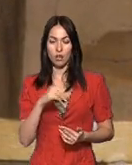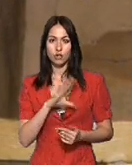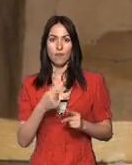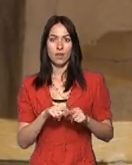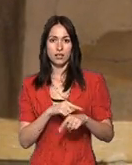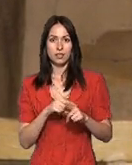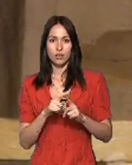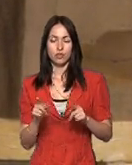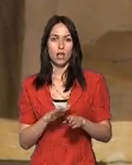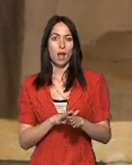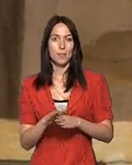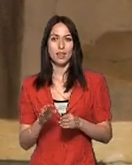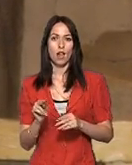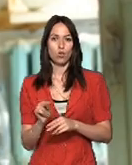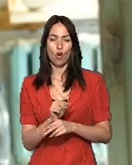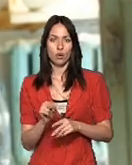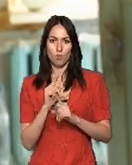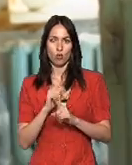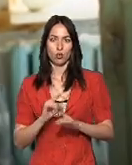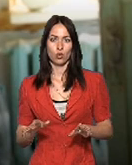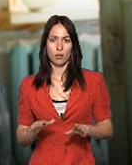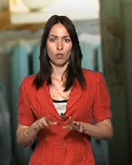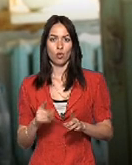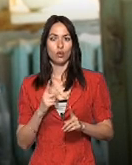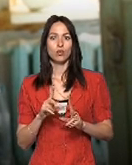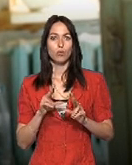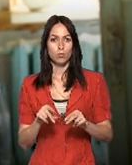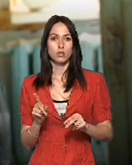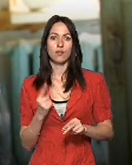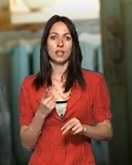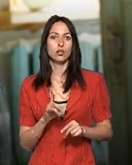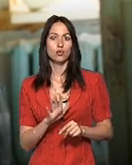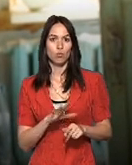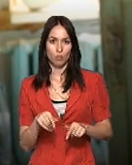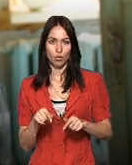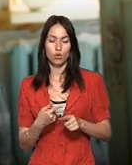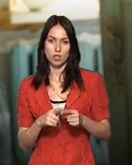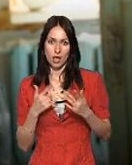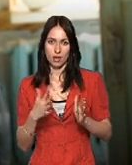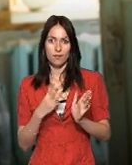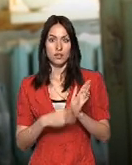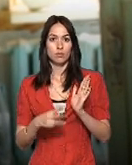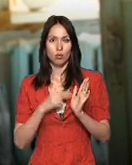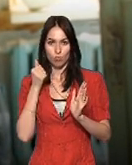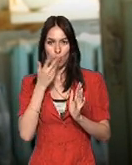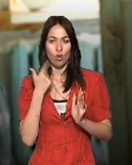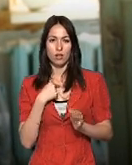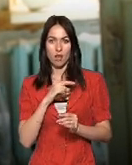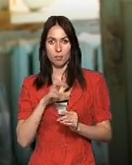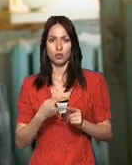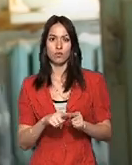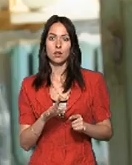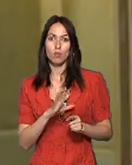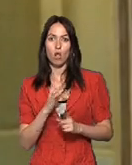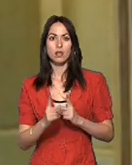час капітального ремонту не було. Єдине, що тут було, це якраз в 87-му році, коли я прийшов, це була